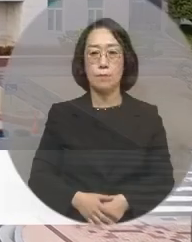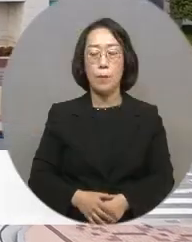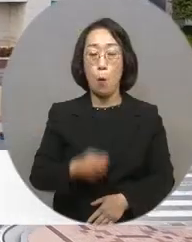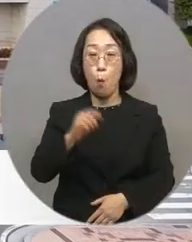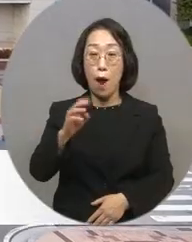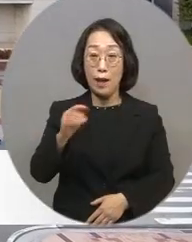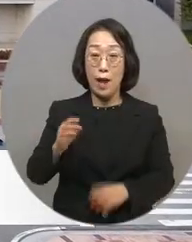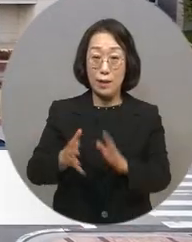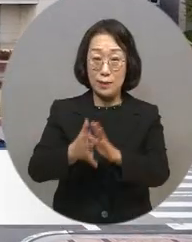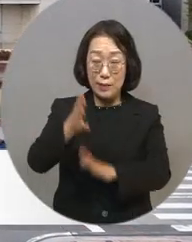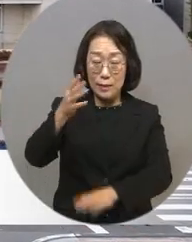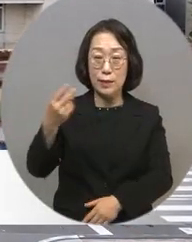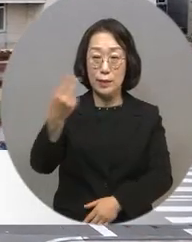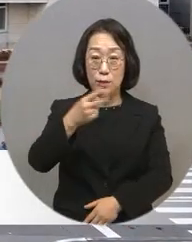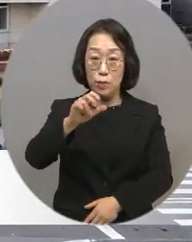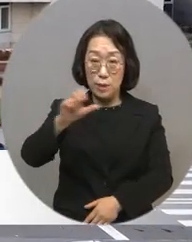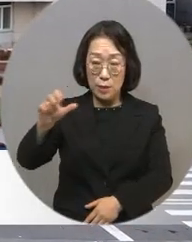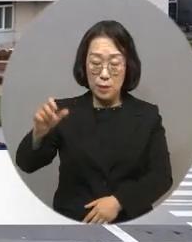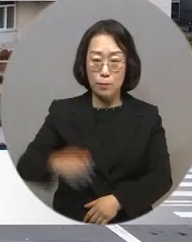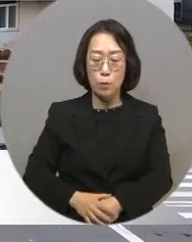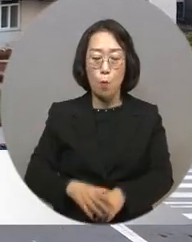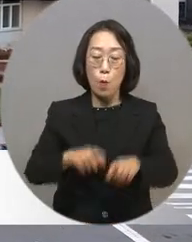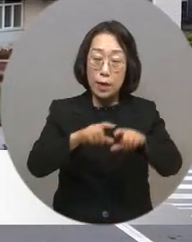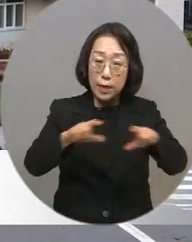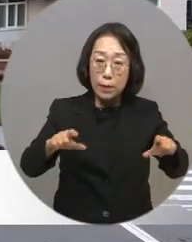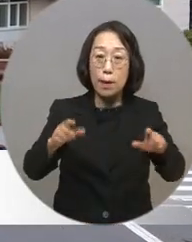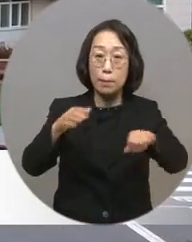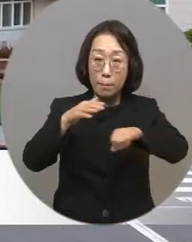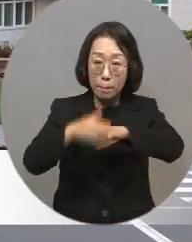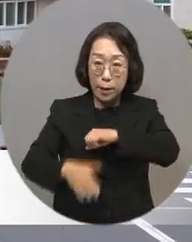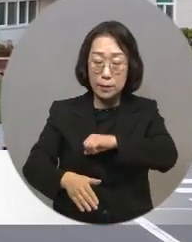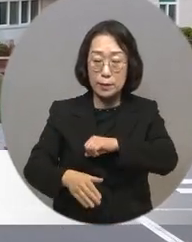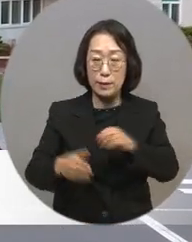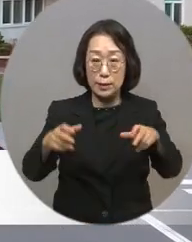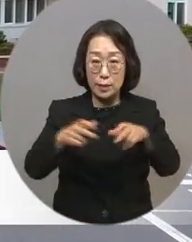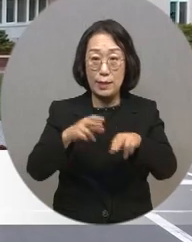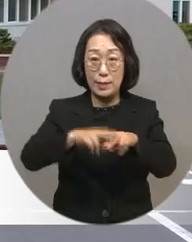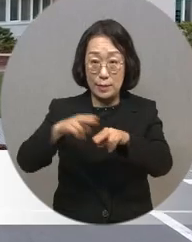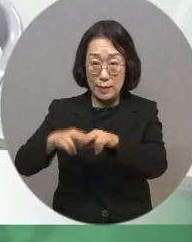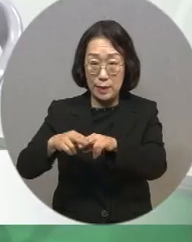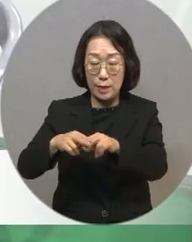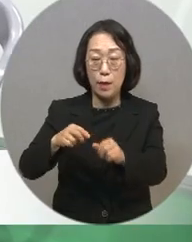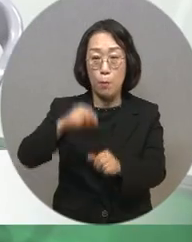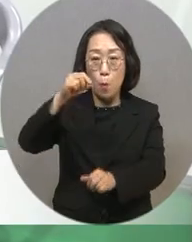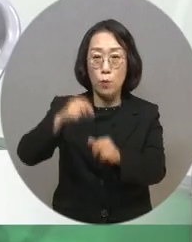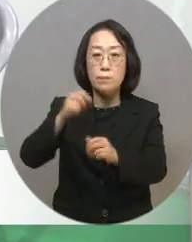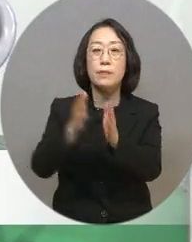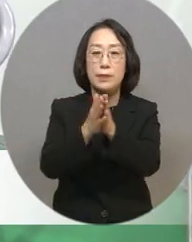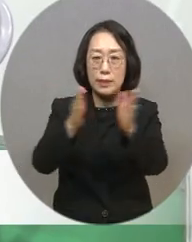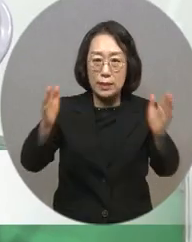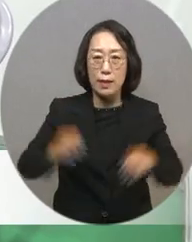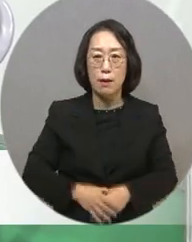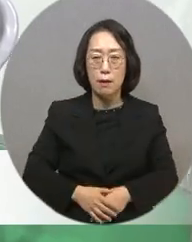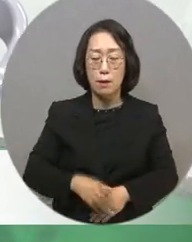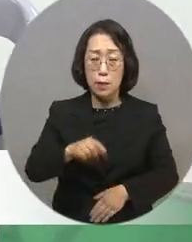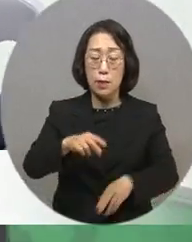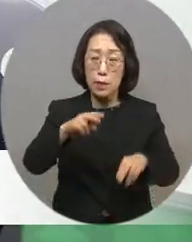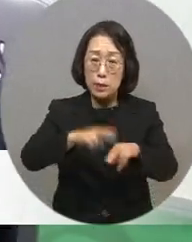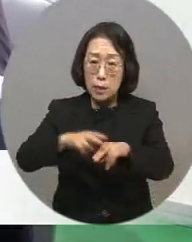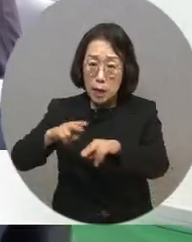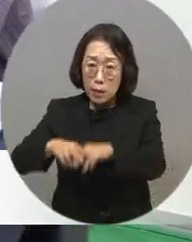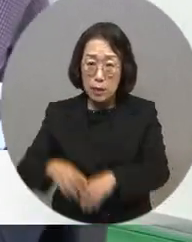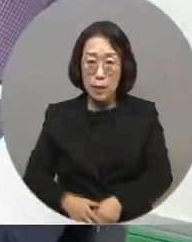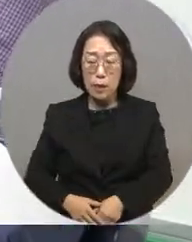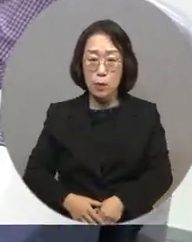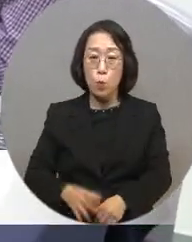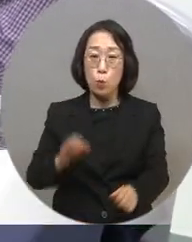광양시가 2025년 일반형 장애인 일자리 사업 참여자를 모집합니다. 일반형 일자리는 재정지원